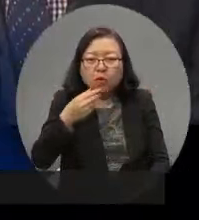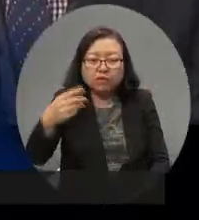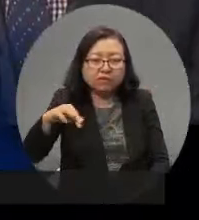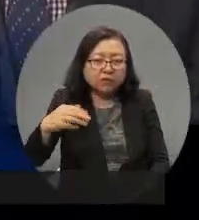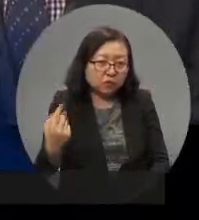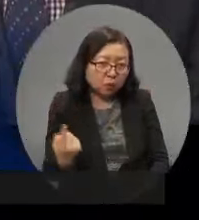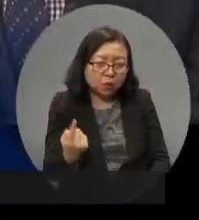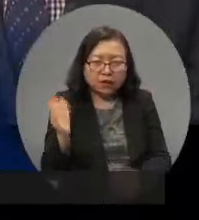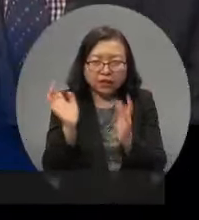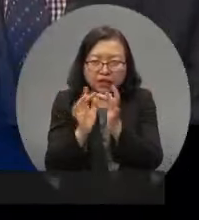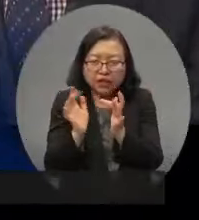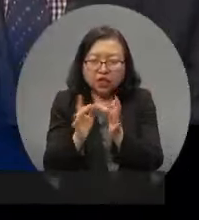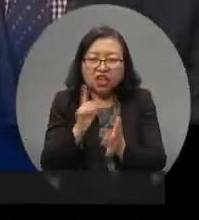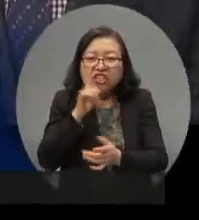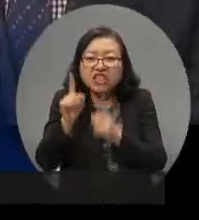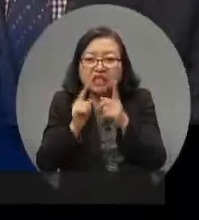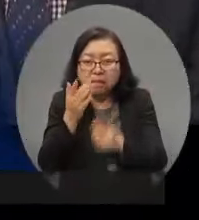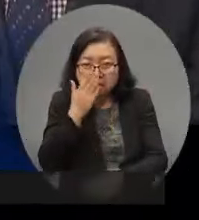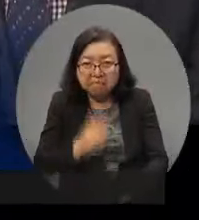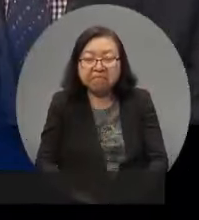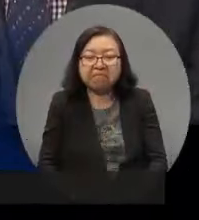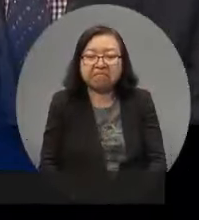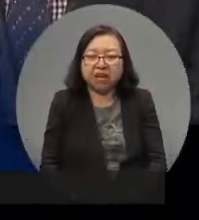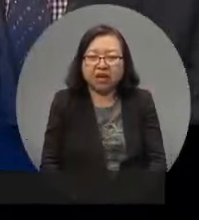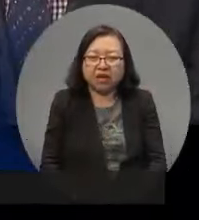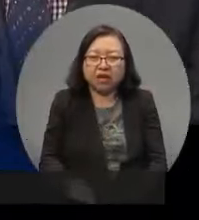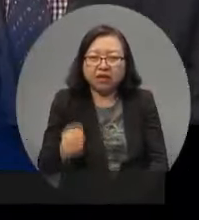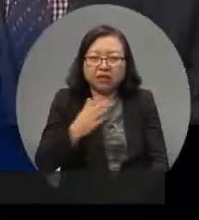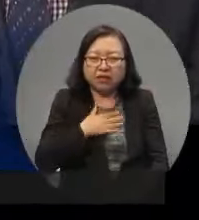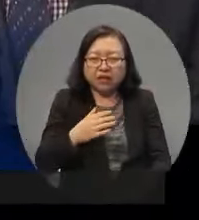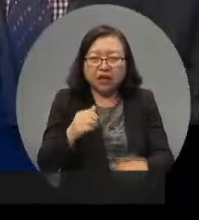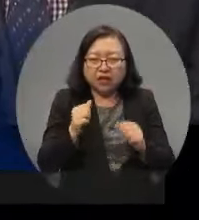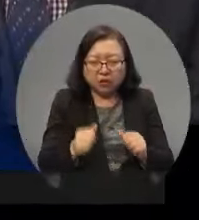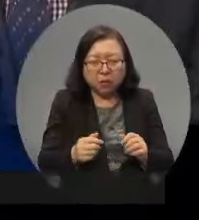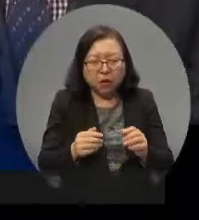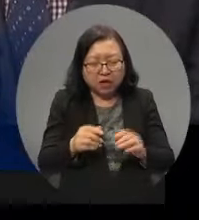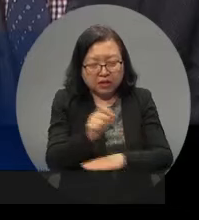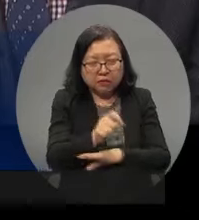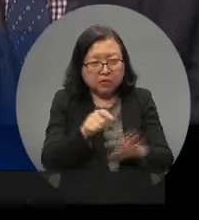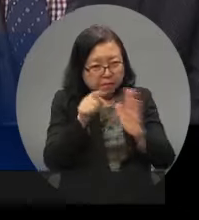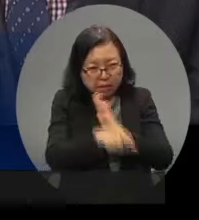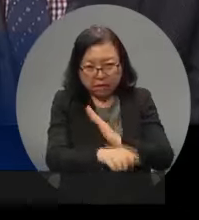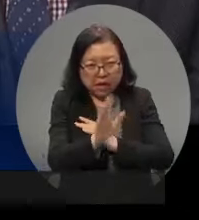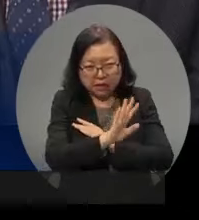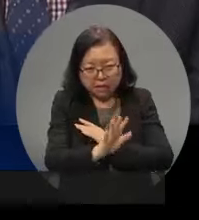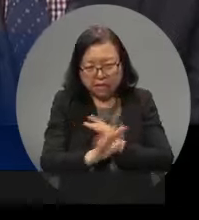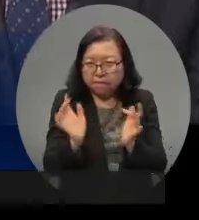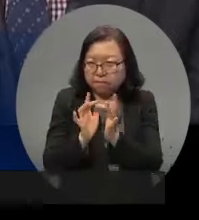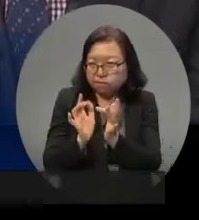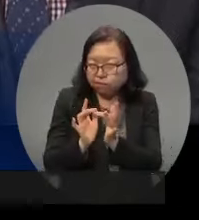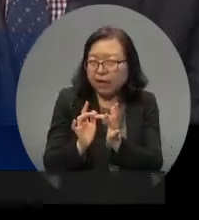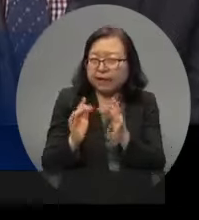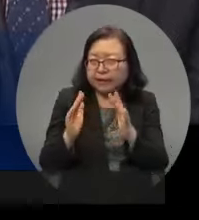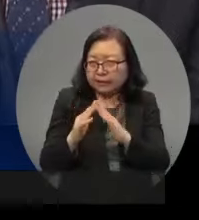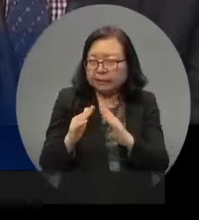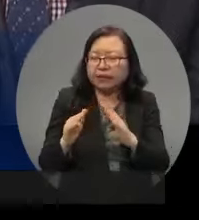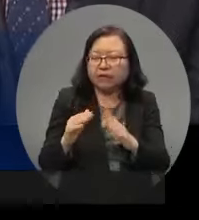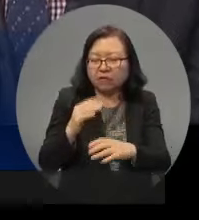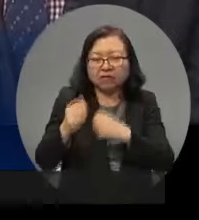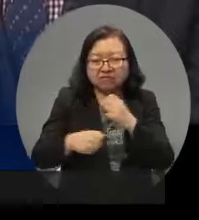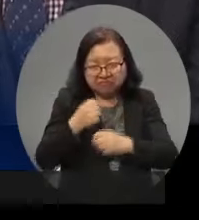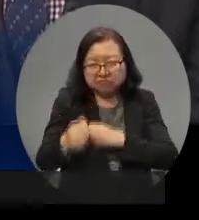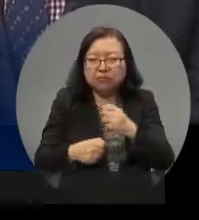인터넷을 통해서 신청하는 거고요 어 이제 거조 행복 센터를 방문하는 거 외에 인터넷에서 집에서 또는